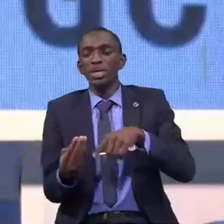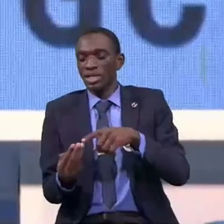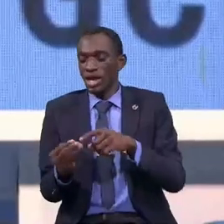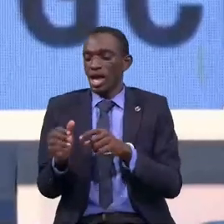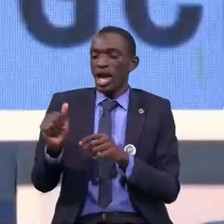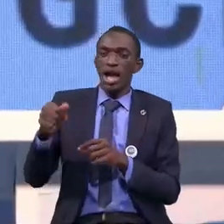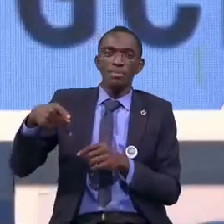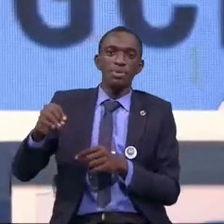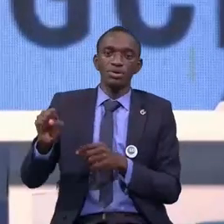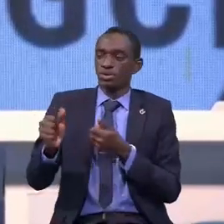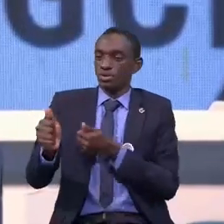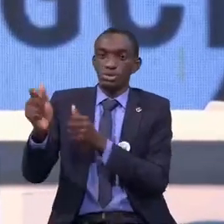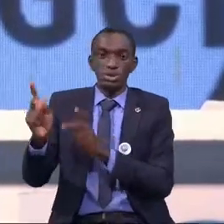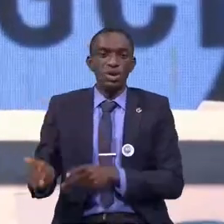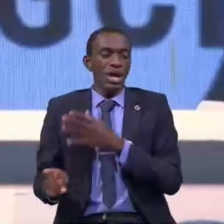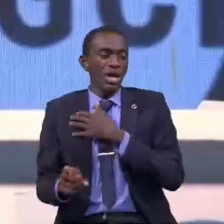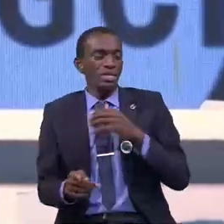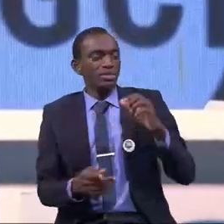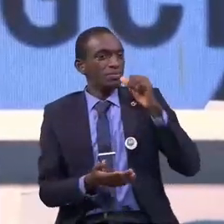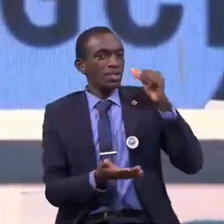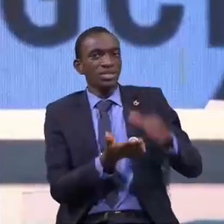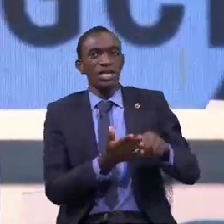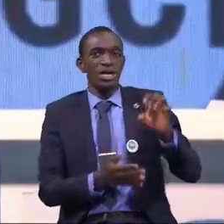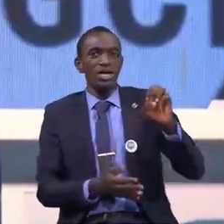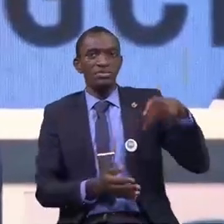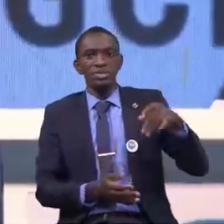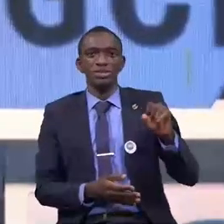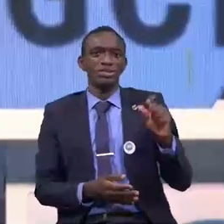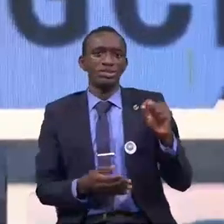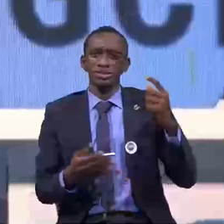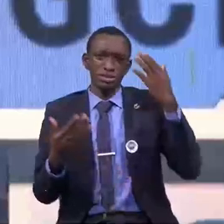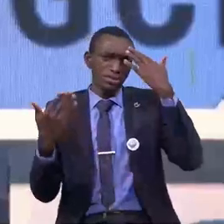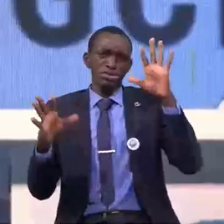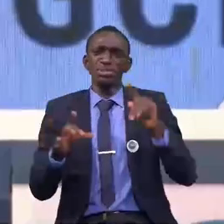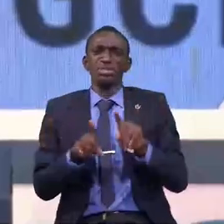Je ne connaissais pas la différence entre un apôtre et une épître avant de naître de nouveau.